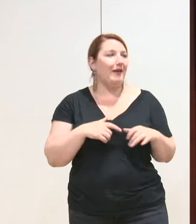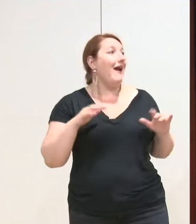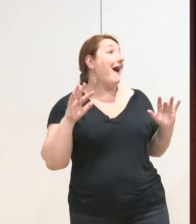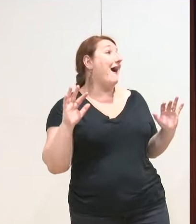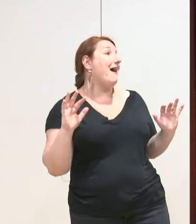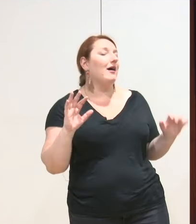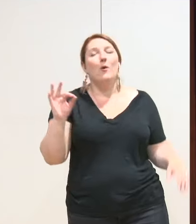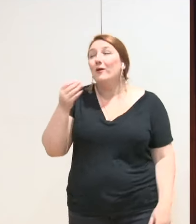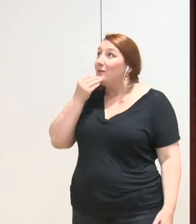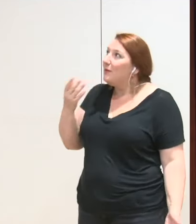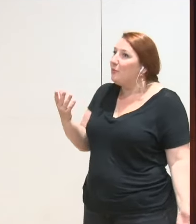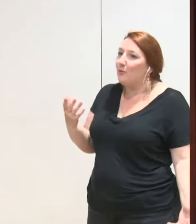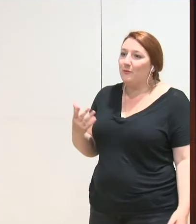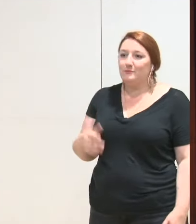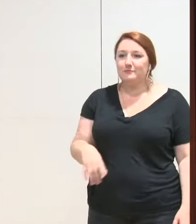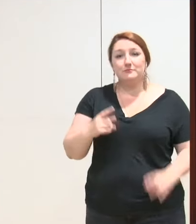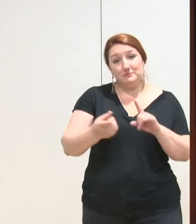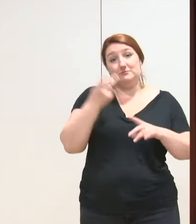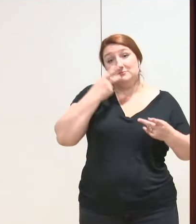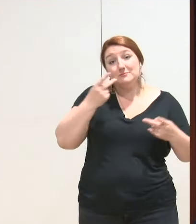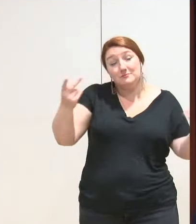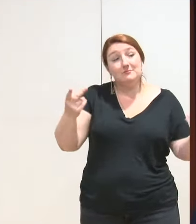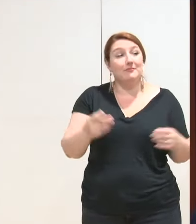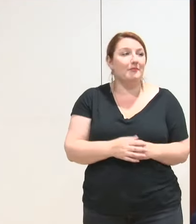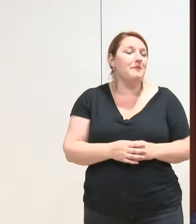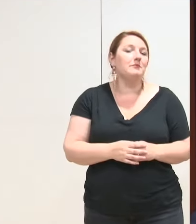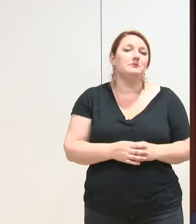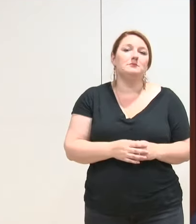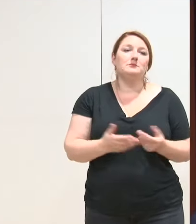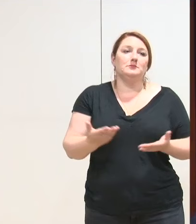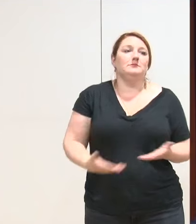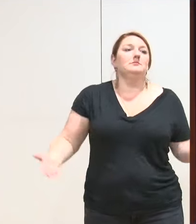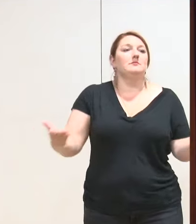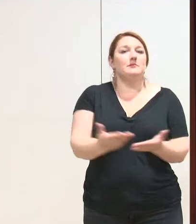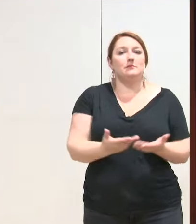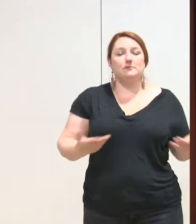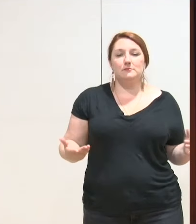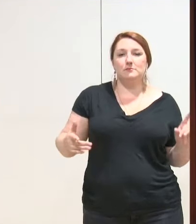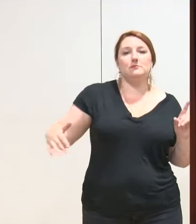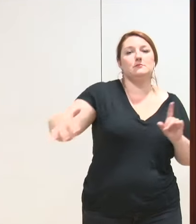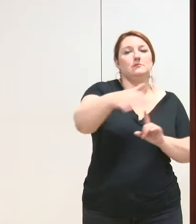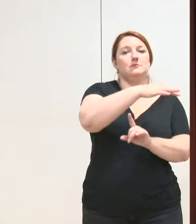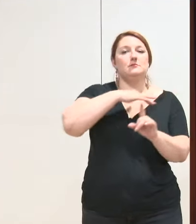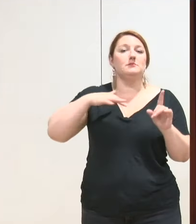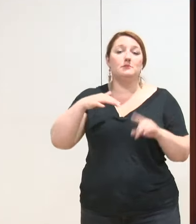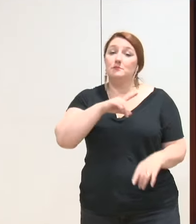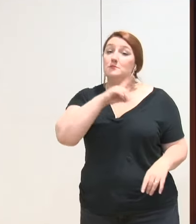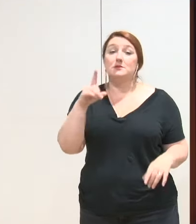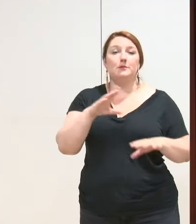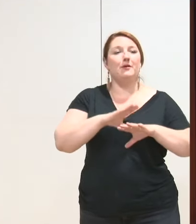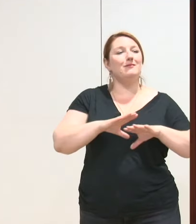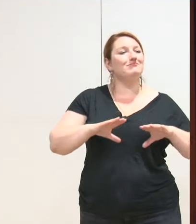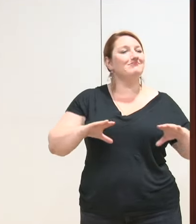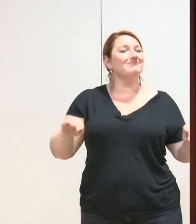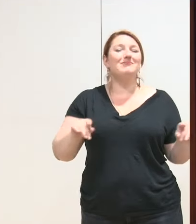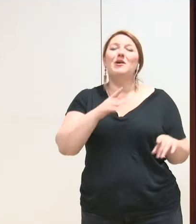oui mais bon faut bien que vous l'entendiez dans un contexte social qui est très loin d'être le long fleuve tranquille que vous nous